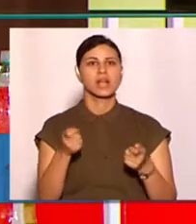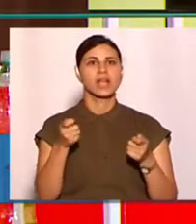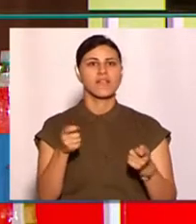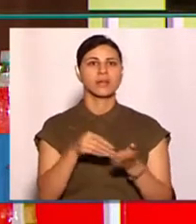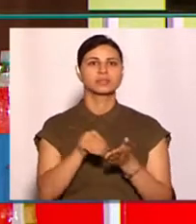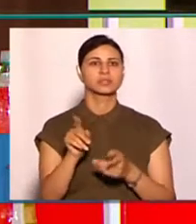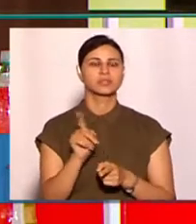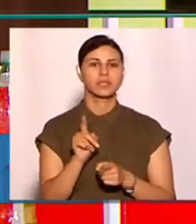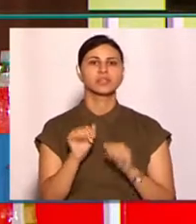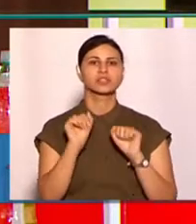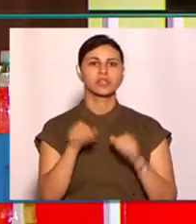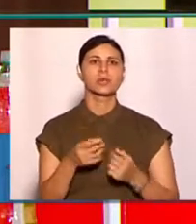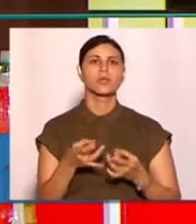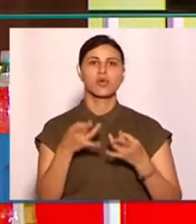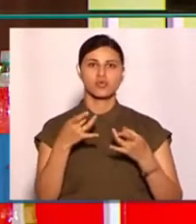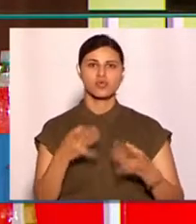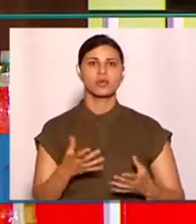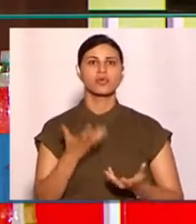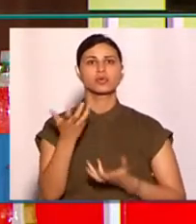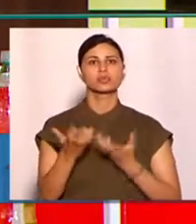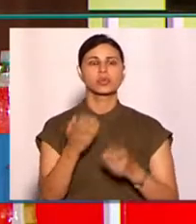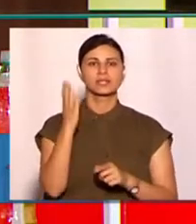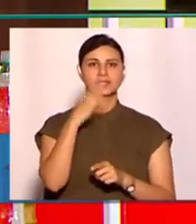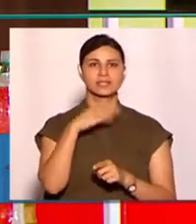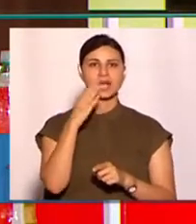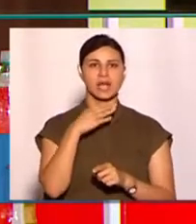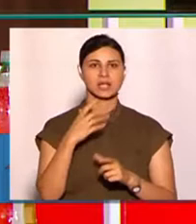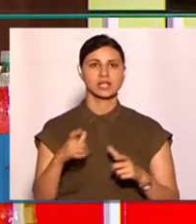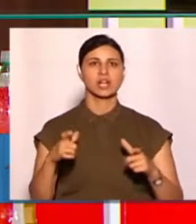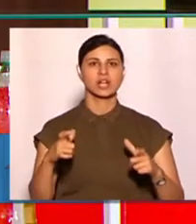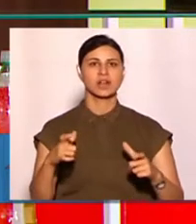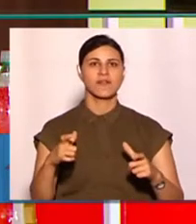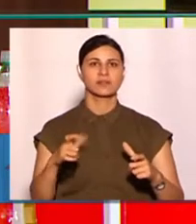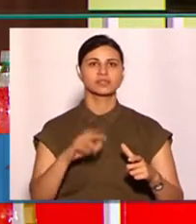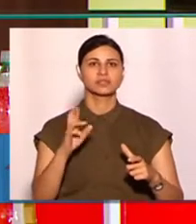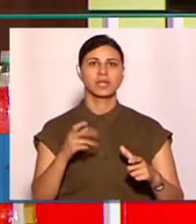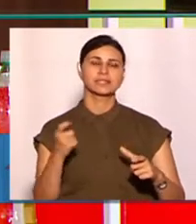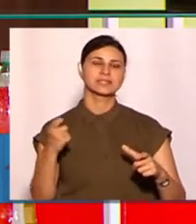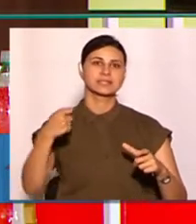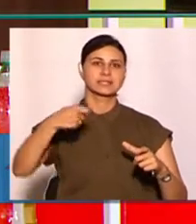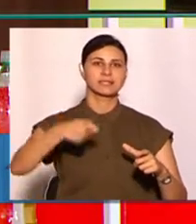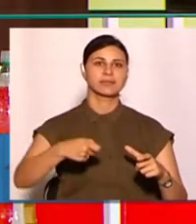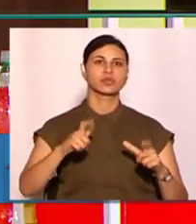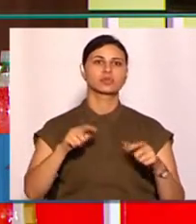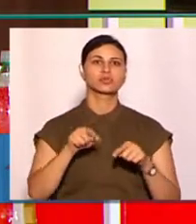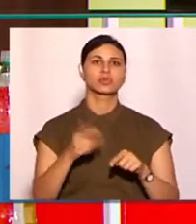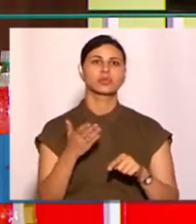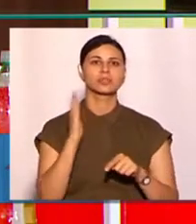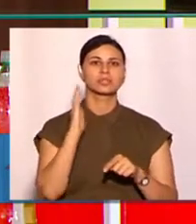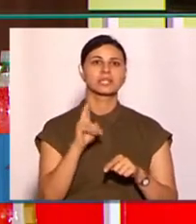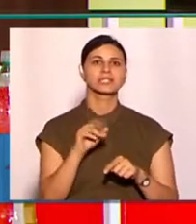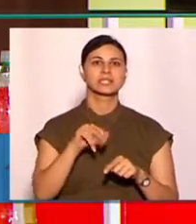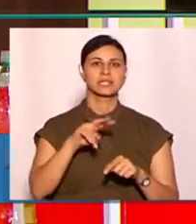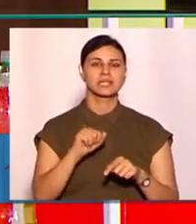შეძენა, შეიძლება უბრალოდ მდუღარე წყალი იყოს ცოტა დიდ ქვაბში და ზემოდან მოათავსოთ ჭურჭელი, რომელშიც იქნება